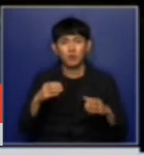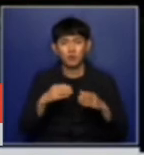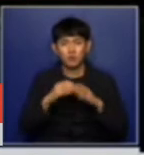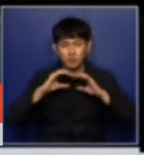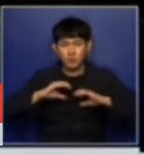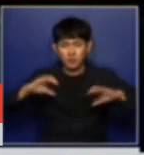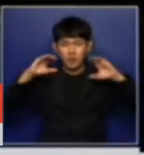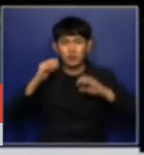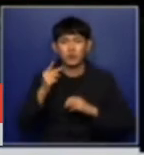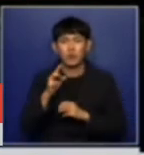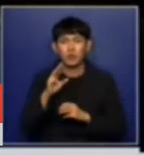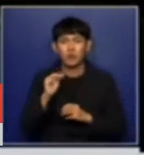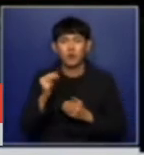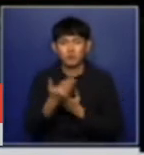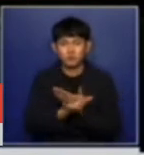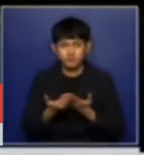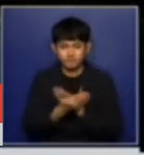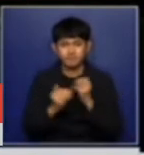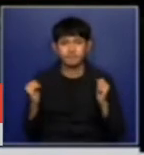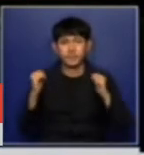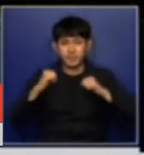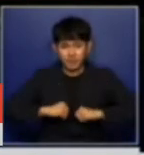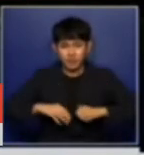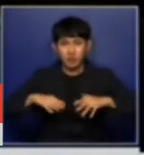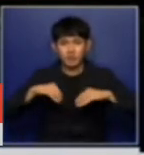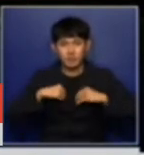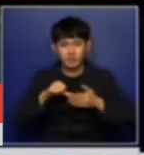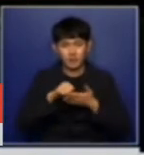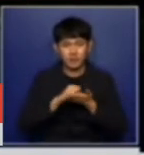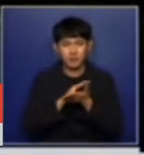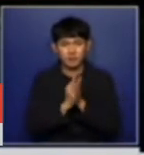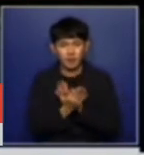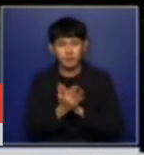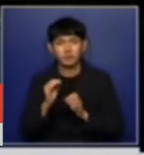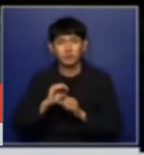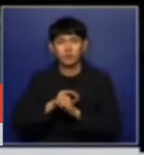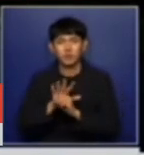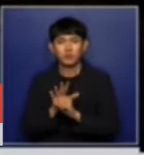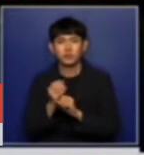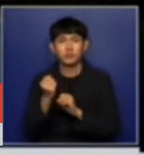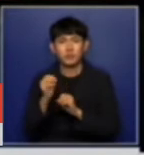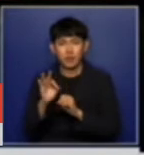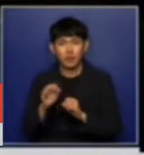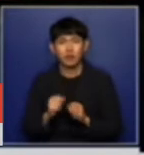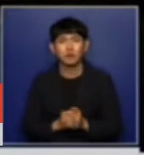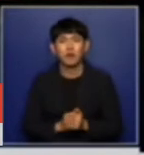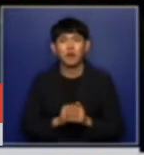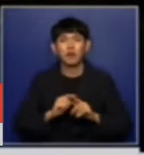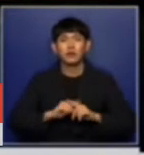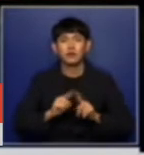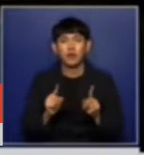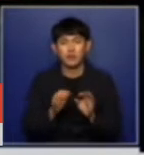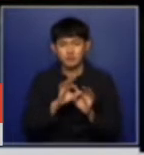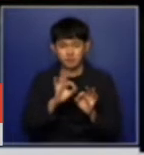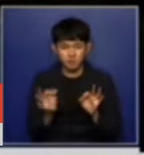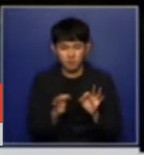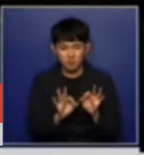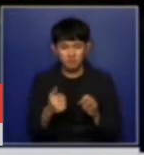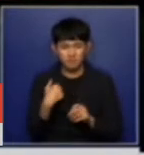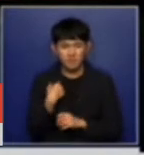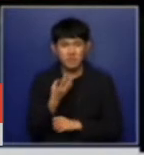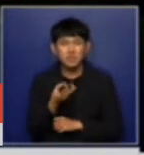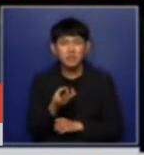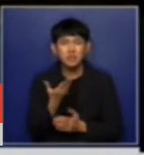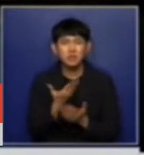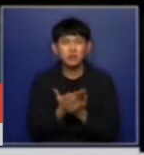บและมีการปรับร่างให้เข้ากับสถานการณ์โควิดแต่เนื้อในเนี่ยมีอยู่นิดเดียวครับตั้งงบประม